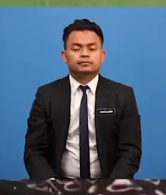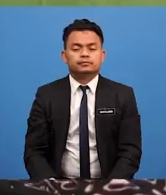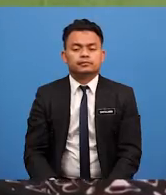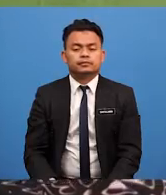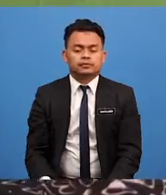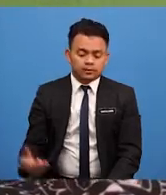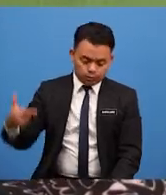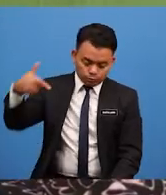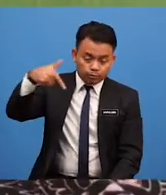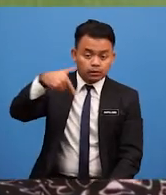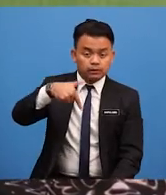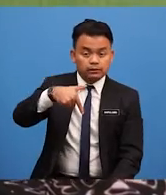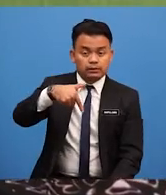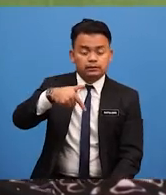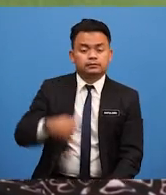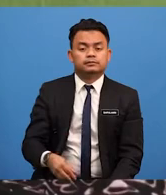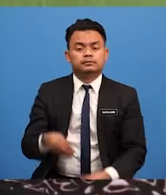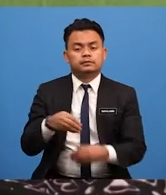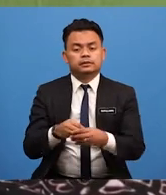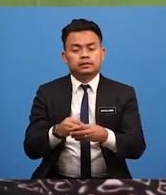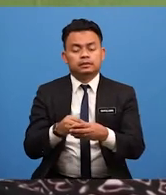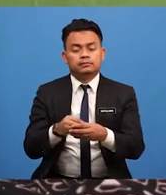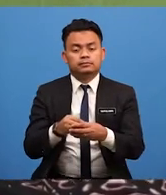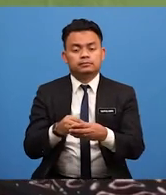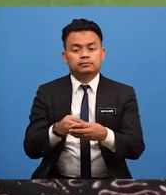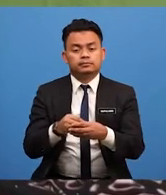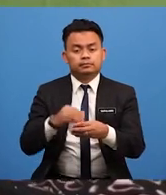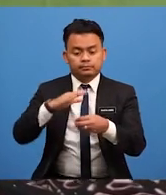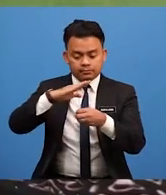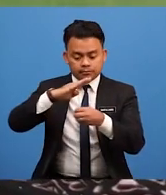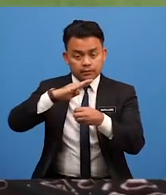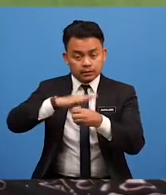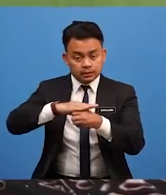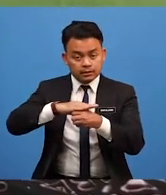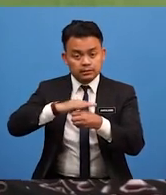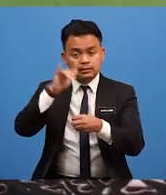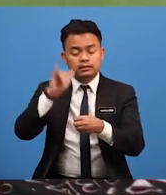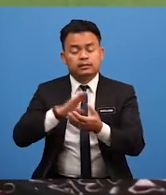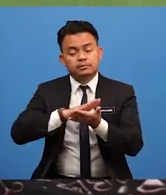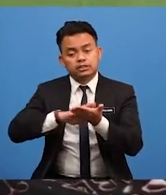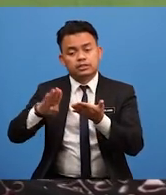Tuangkan paste tersebut ke dalam satu bekas yang bersih.